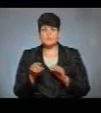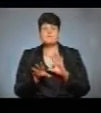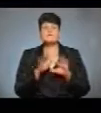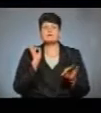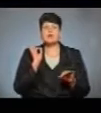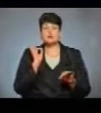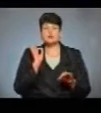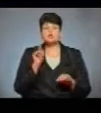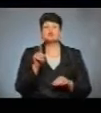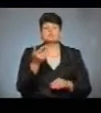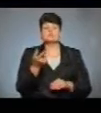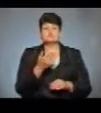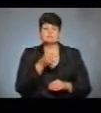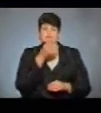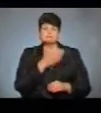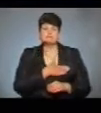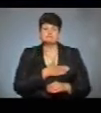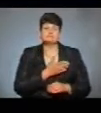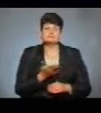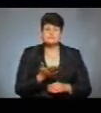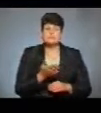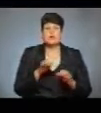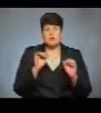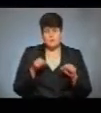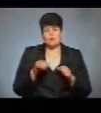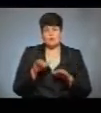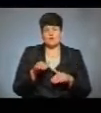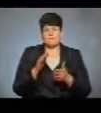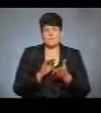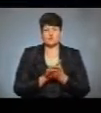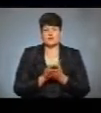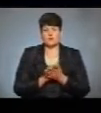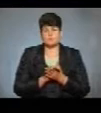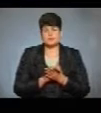обираючи, що вам ближче, ми можемо потім ознайомитися